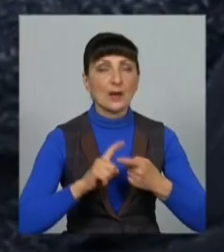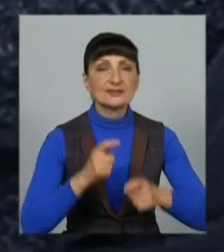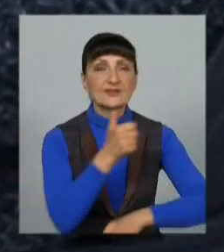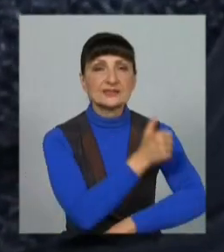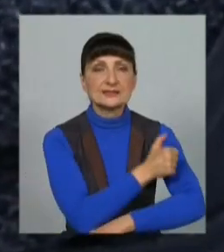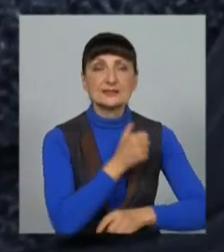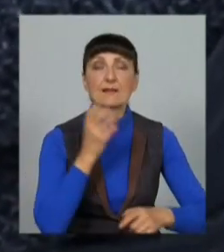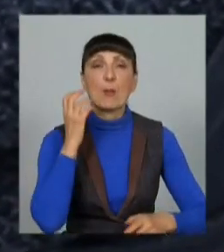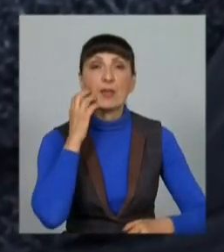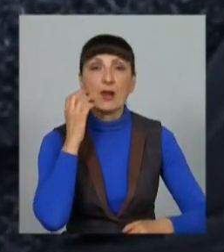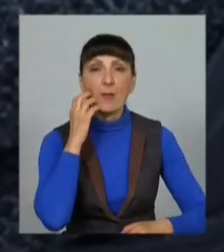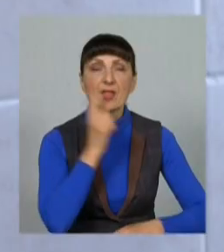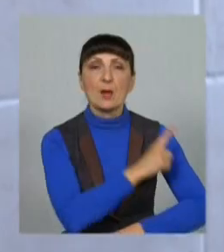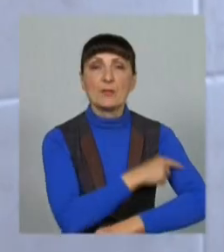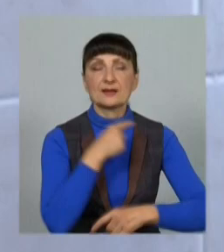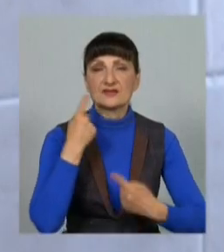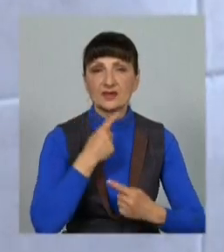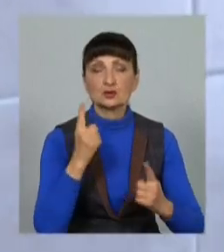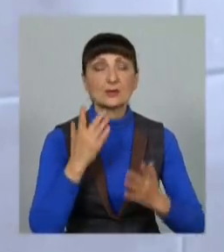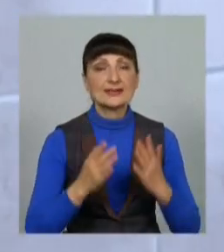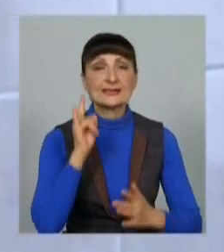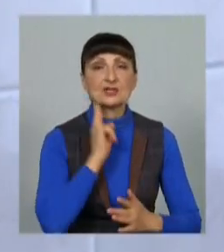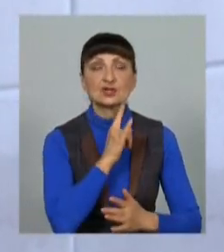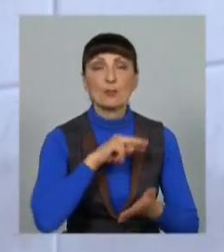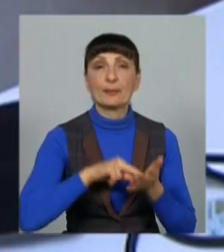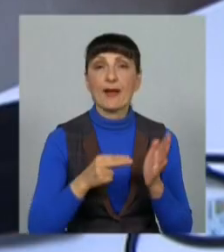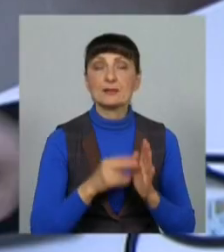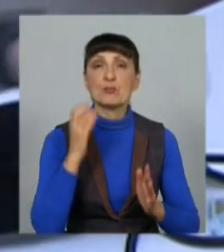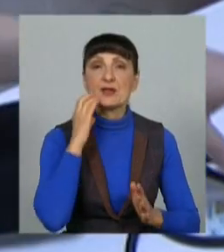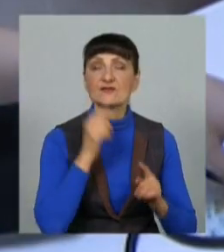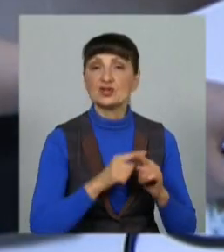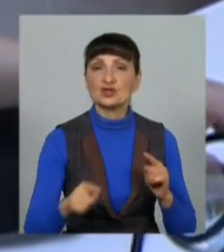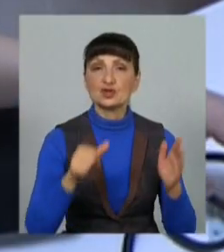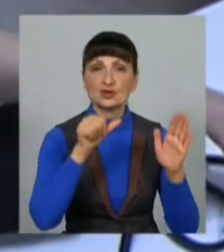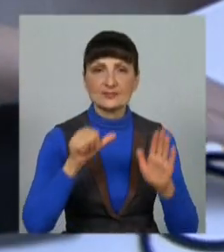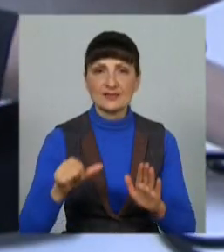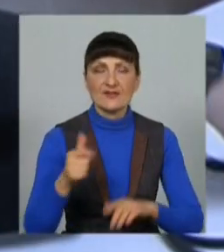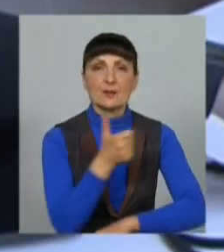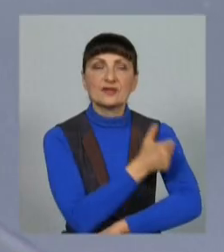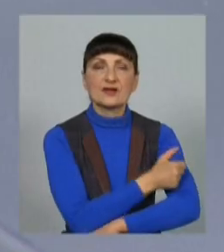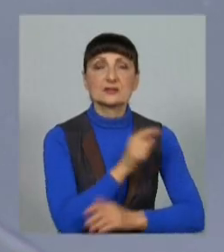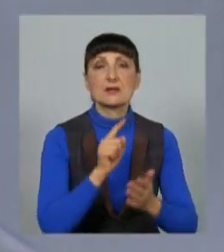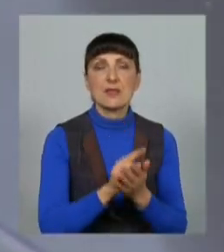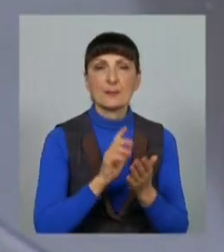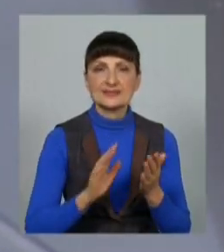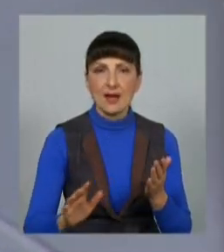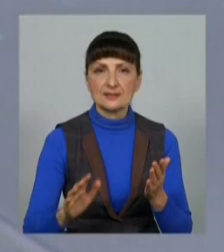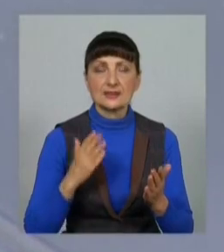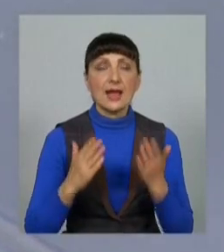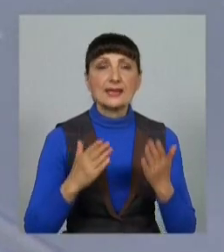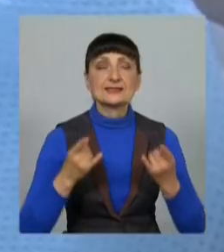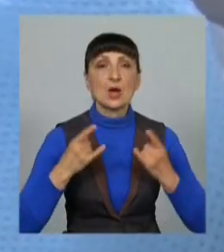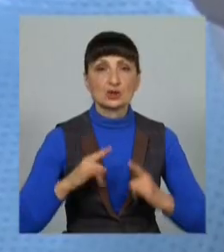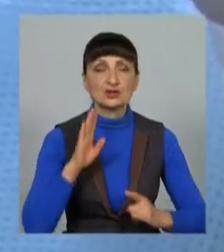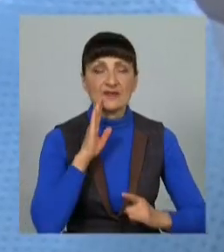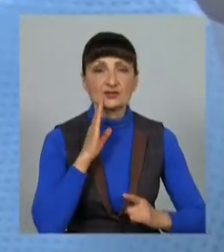в период беременности, то медики говорят, что если женщина планирует беременеть в течение полугода, прививаться не обязательно. В случае же, если